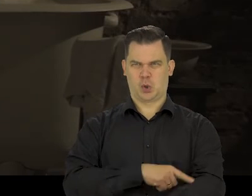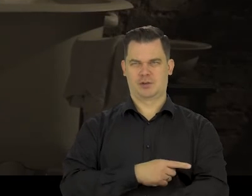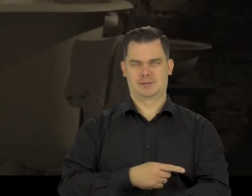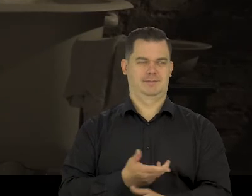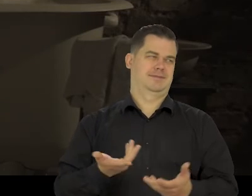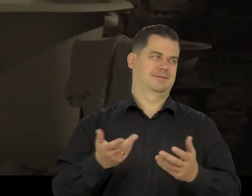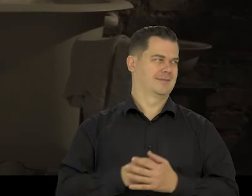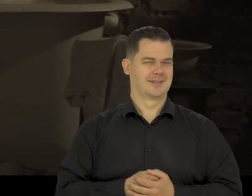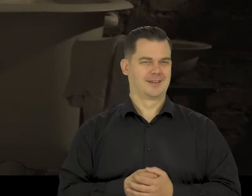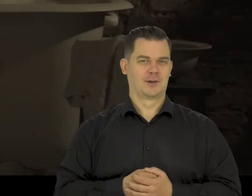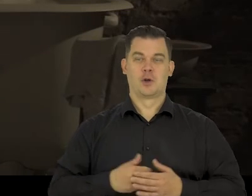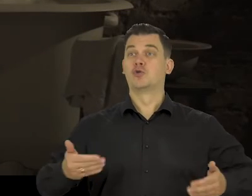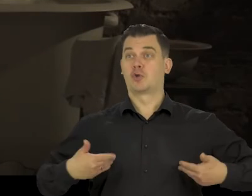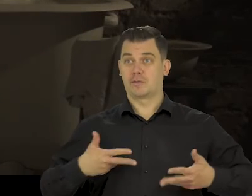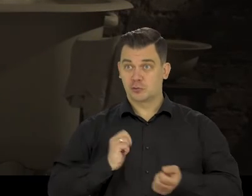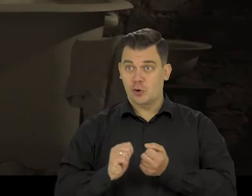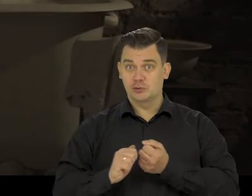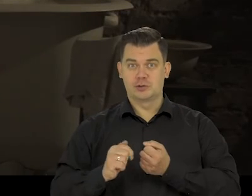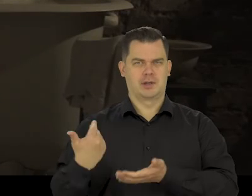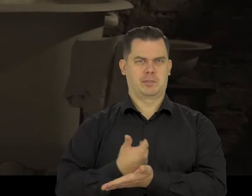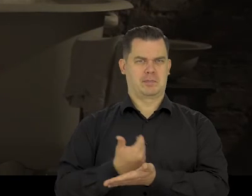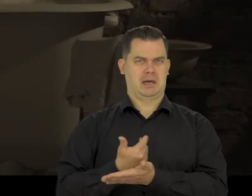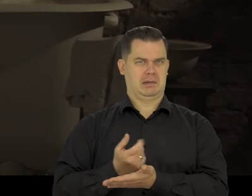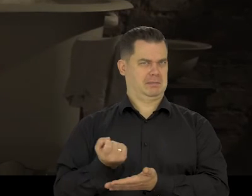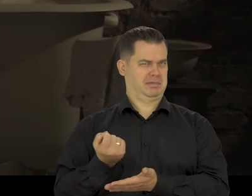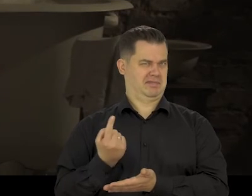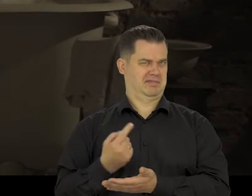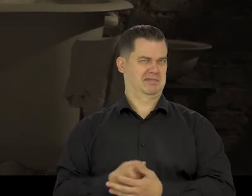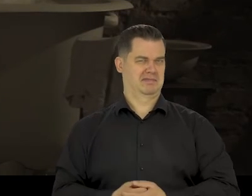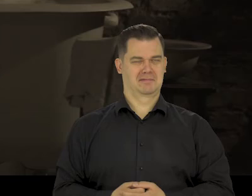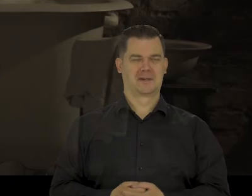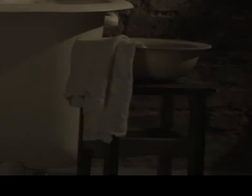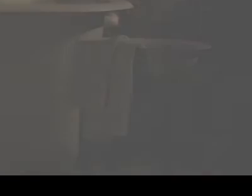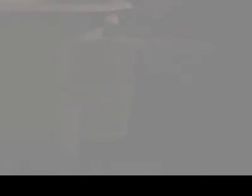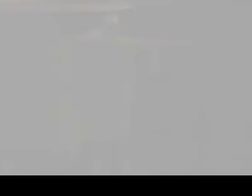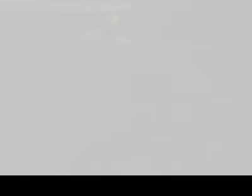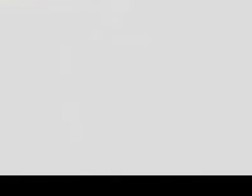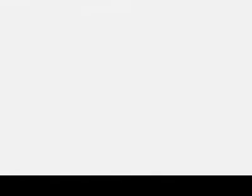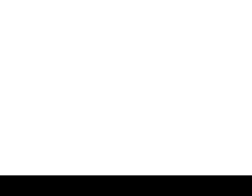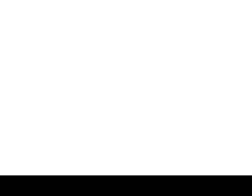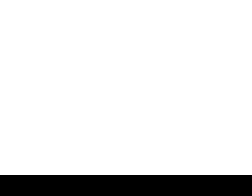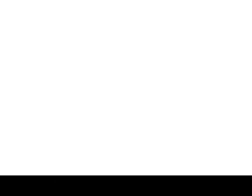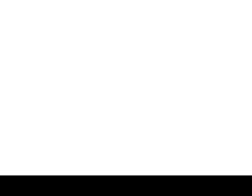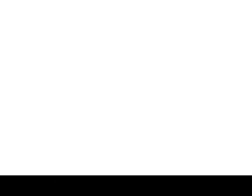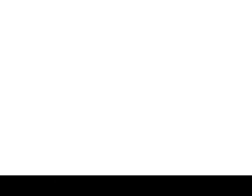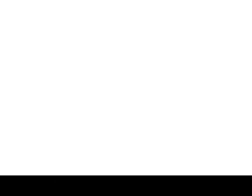W kąpielach zimnych nie siedź zbyt długo. To zdrowie raczej szkodzi, aniżeli pomaga.